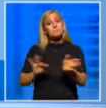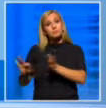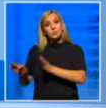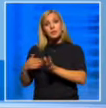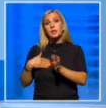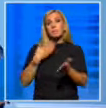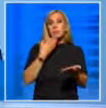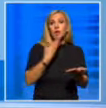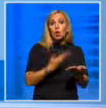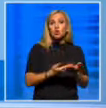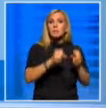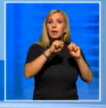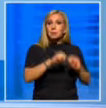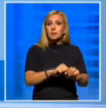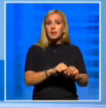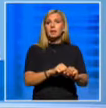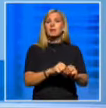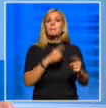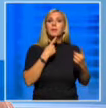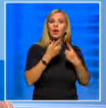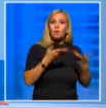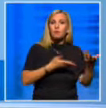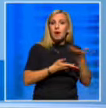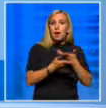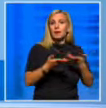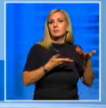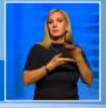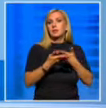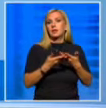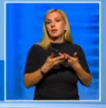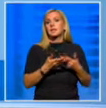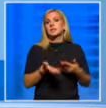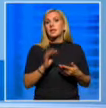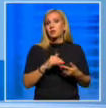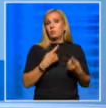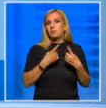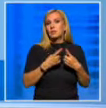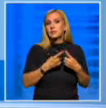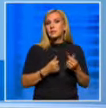кабинети, всъщност ние преговаряхме, след като преговаряхме за приоритети и задачи,